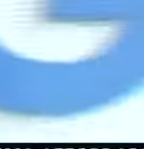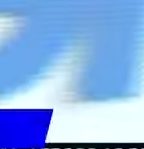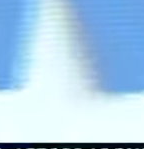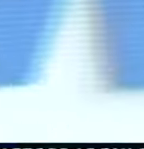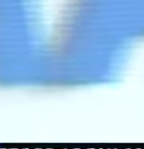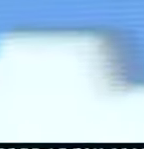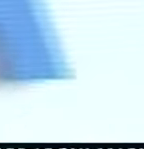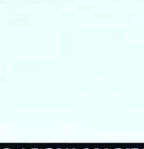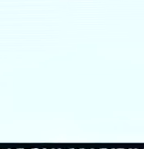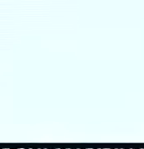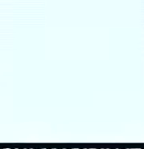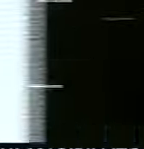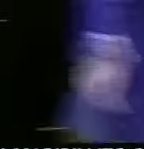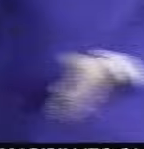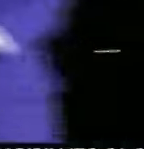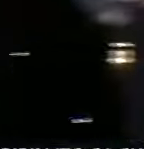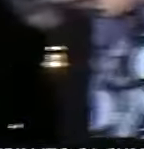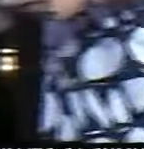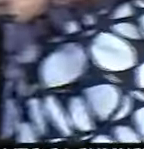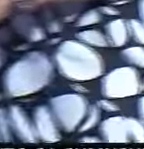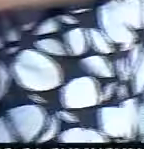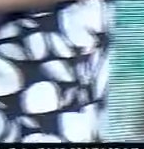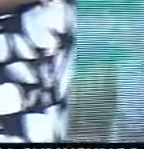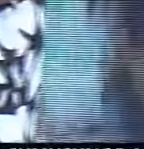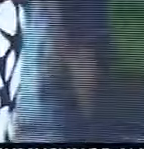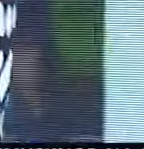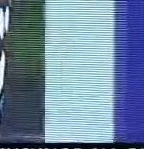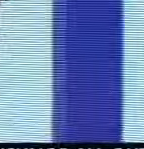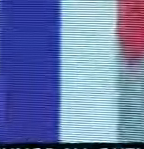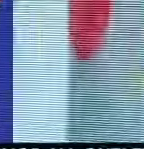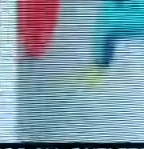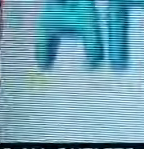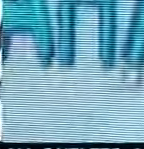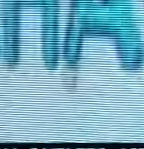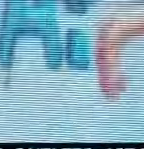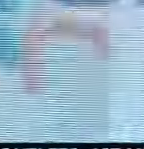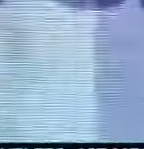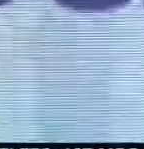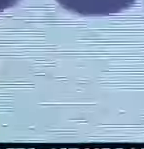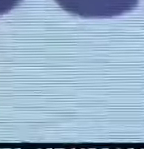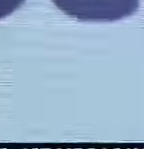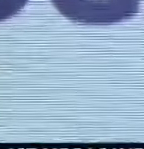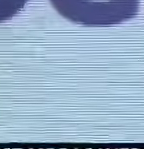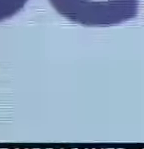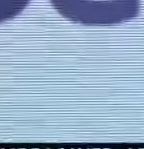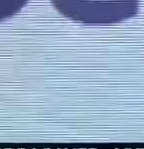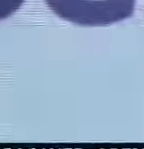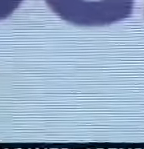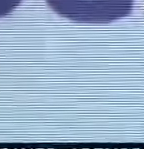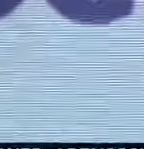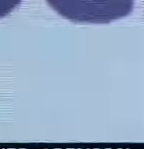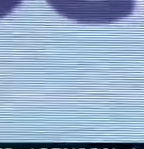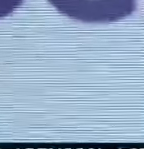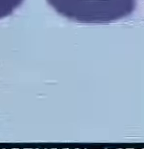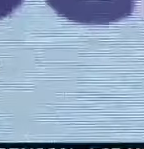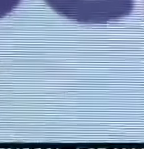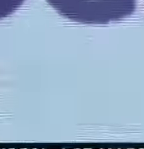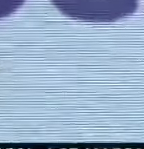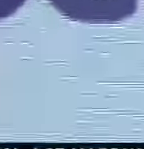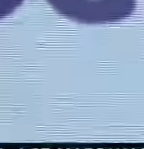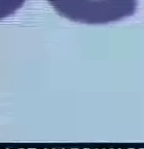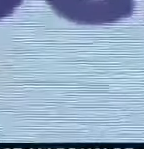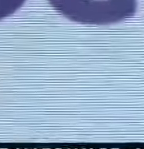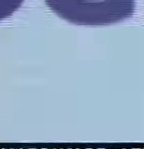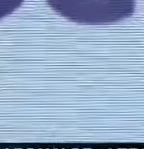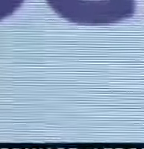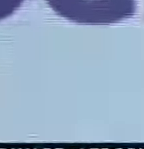Pinarangalan ang 24 Horas sa Household Favorite Programs Television Category. Tinanggap ang parangal ni na Senior Vice